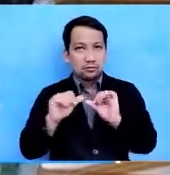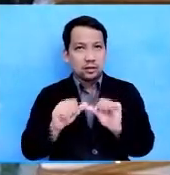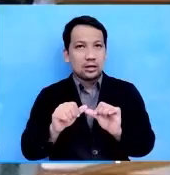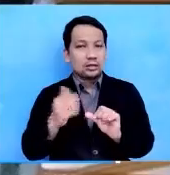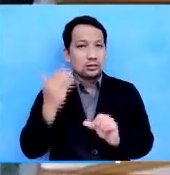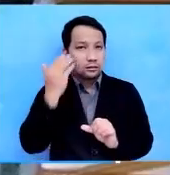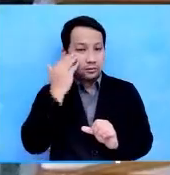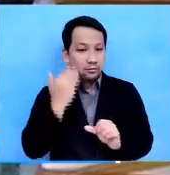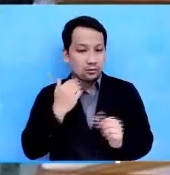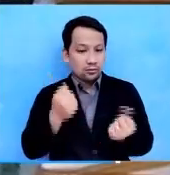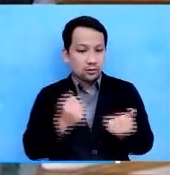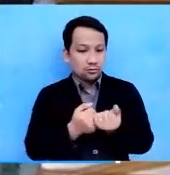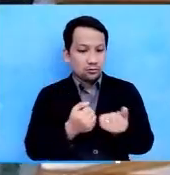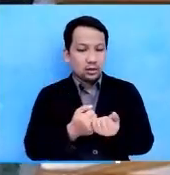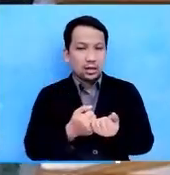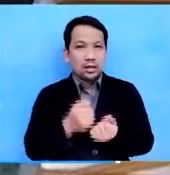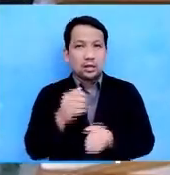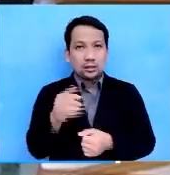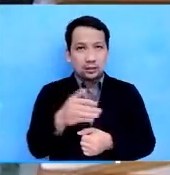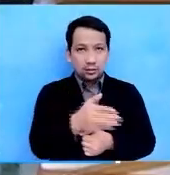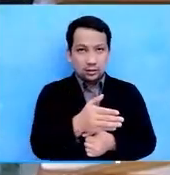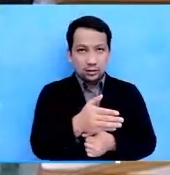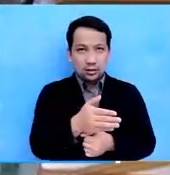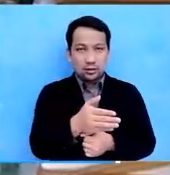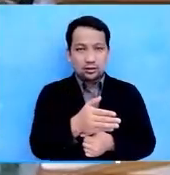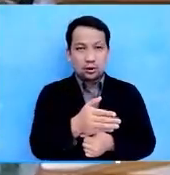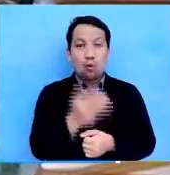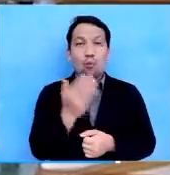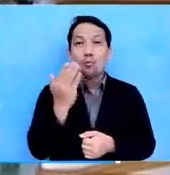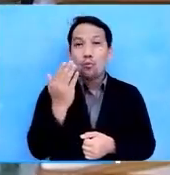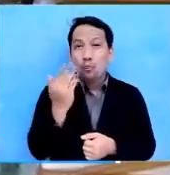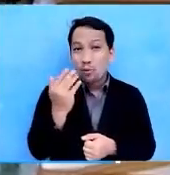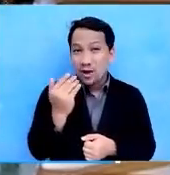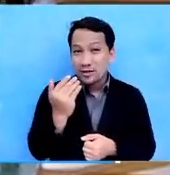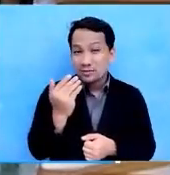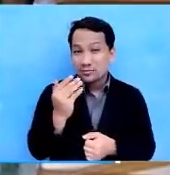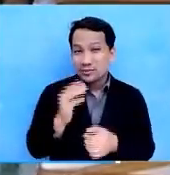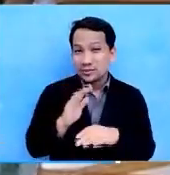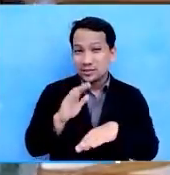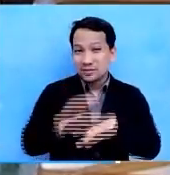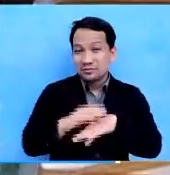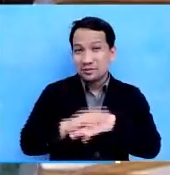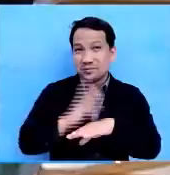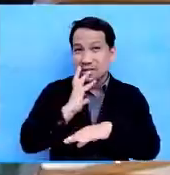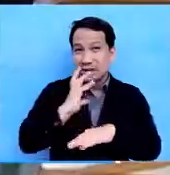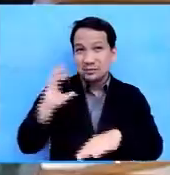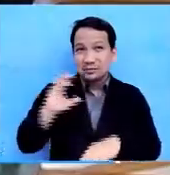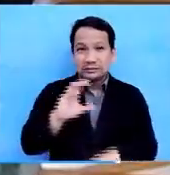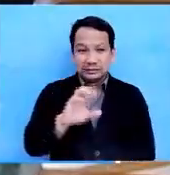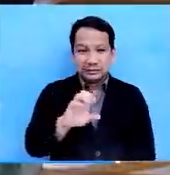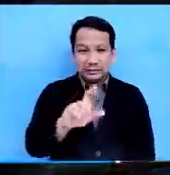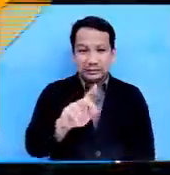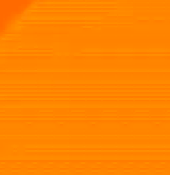magkaroon ng problema sa kakulangan sa supply ng isda dahil sa nagbabadyang epekto ng El Nino phenomenon.